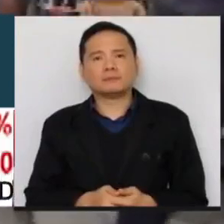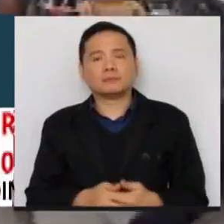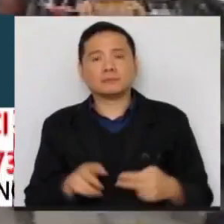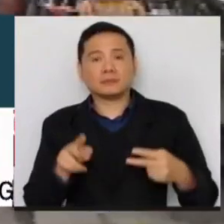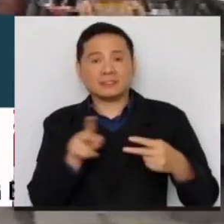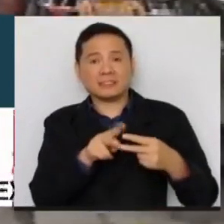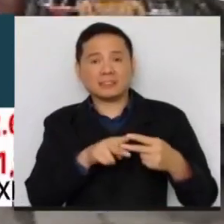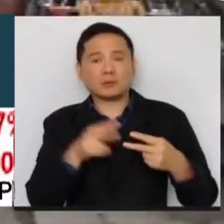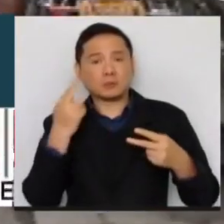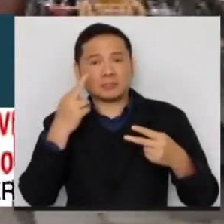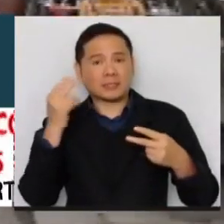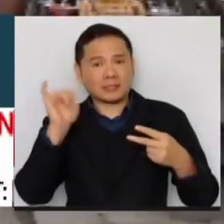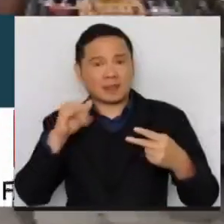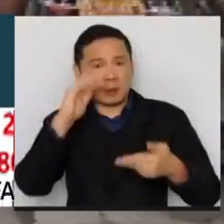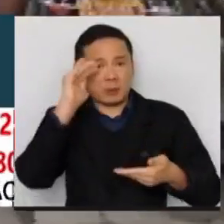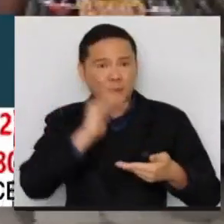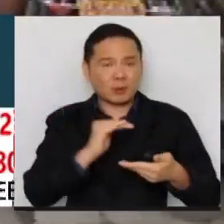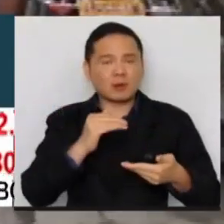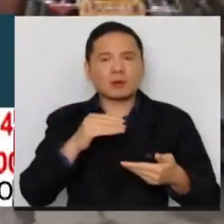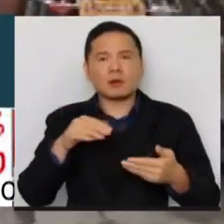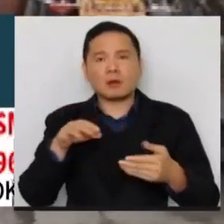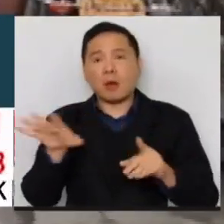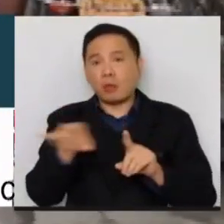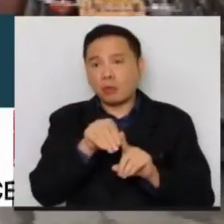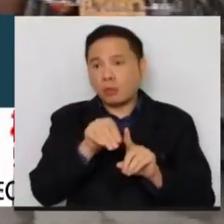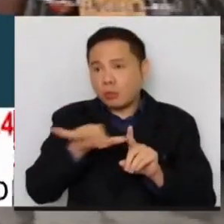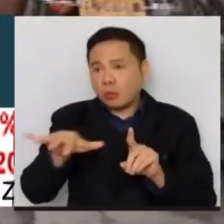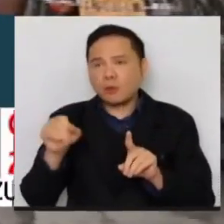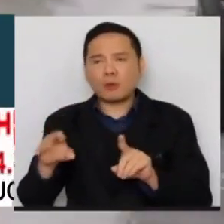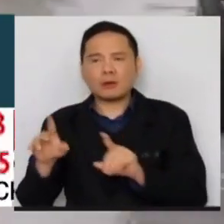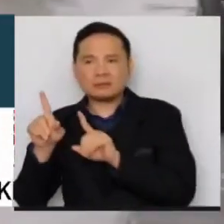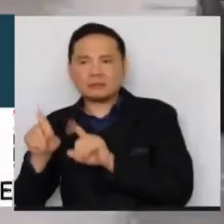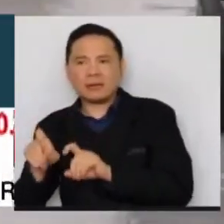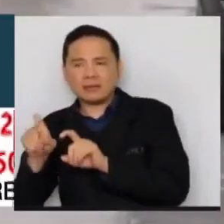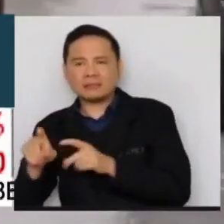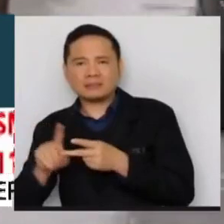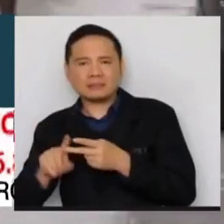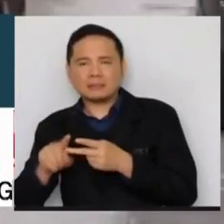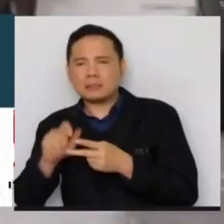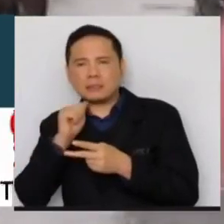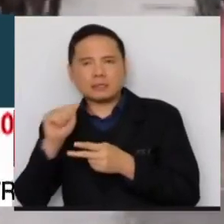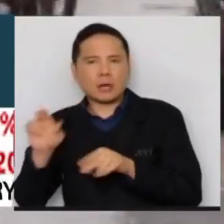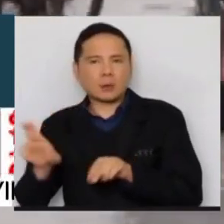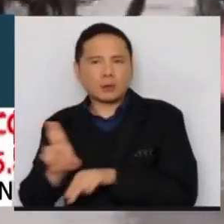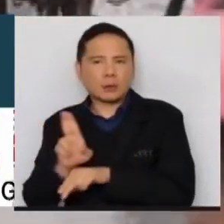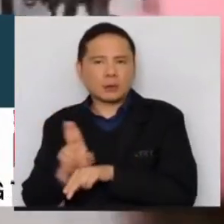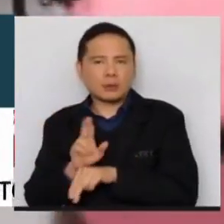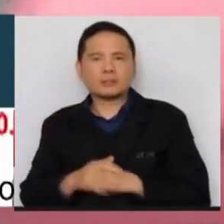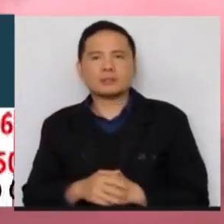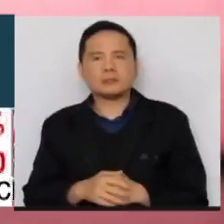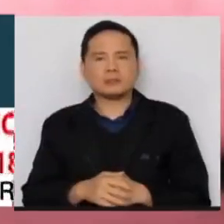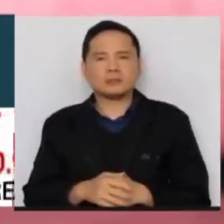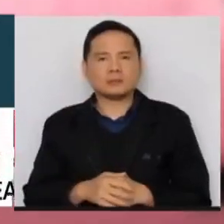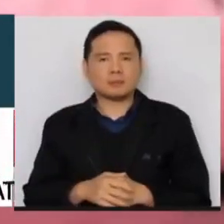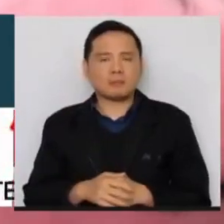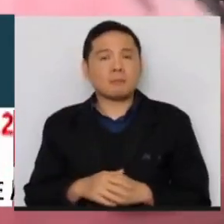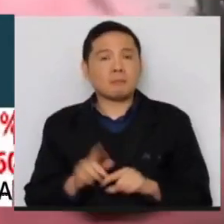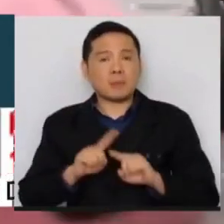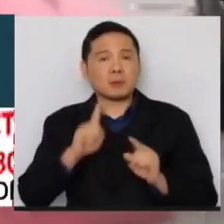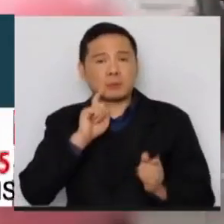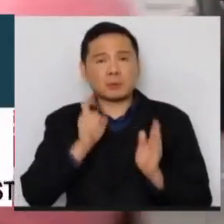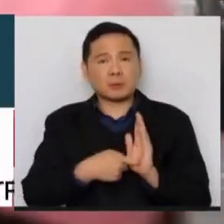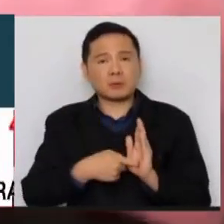correlated also to the positivity rate. From 27 o last, nasa 6 na lang siya. So yun yung good